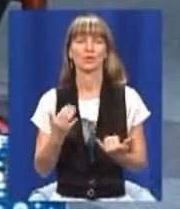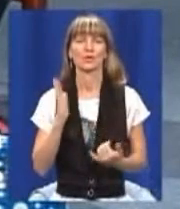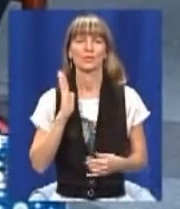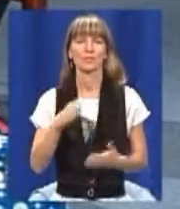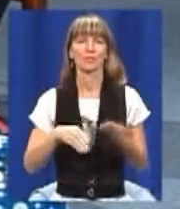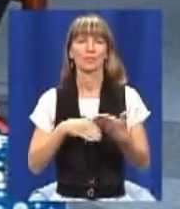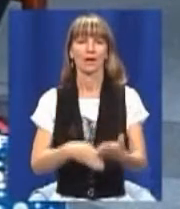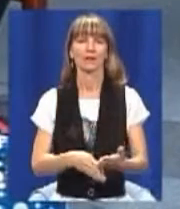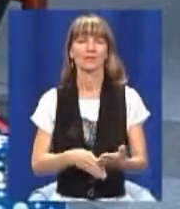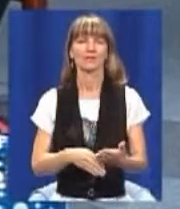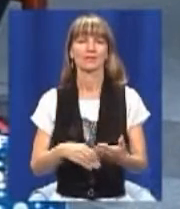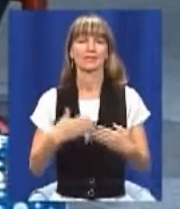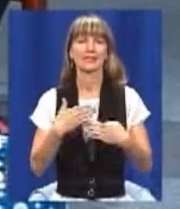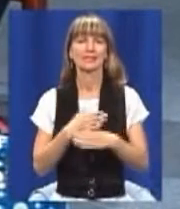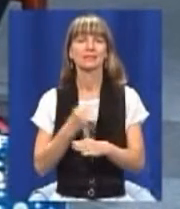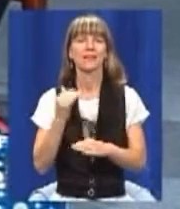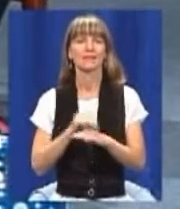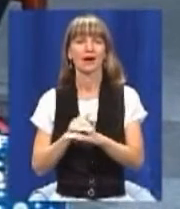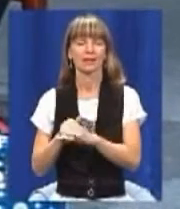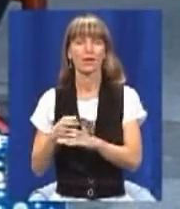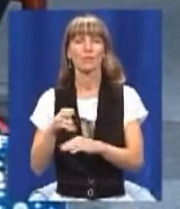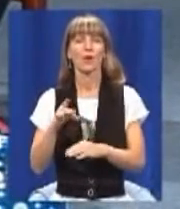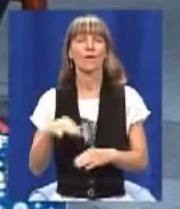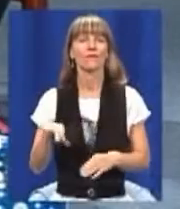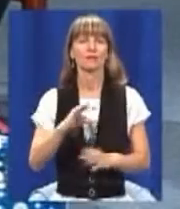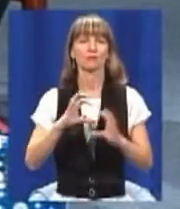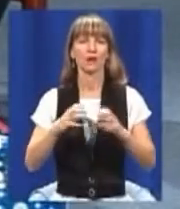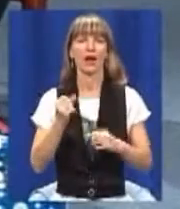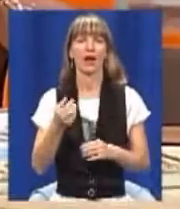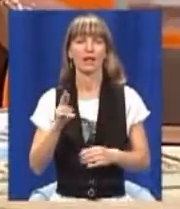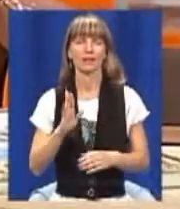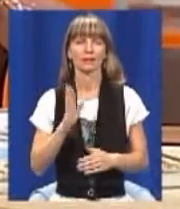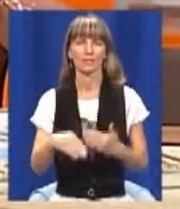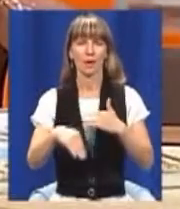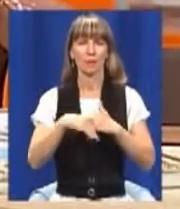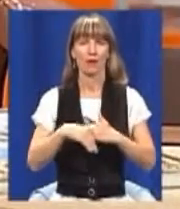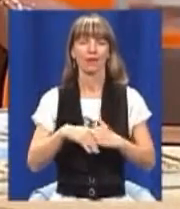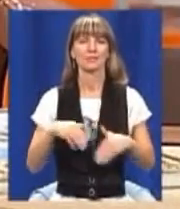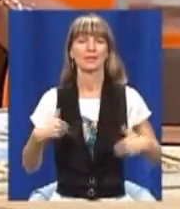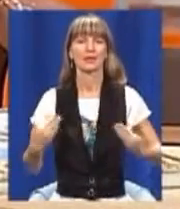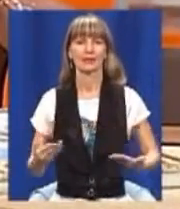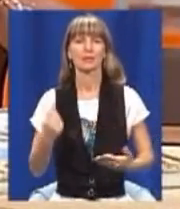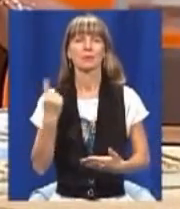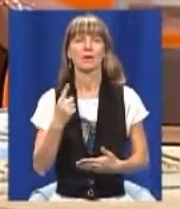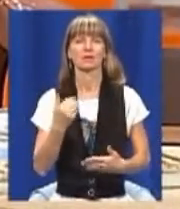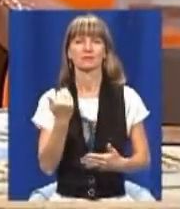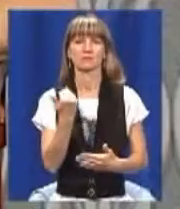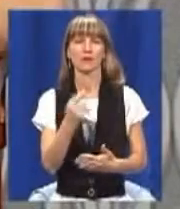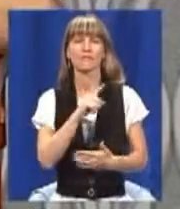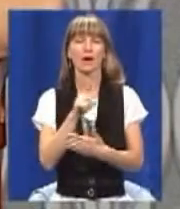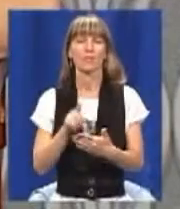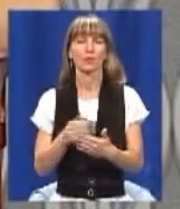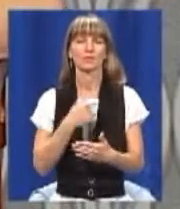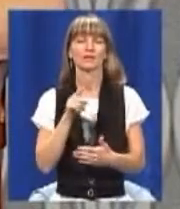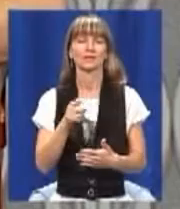буде допомагати мені ділитися цікавими фактами про все на світі Аня. Привіт. Привіт. І от перше до тебе запитання. Знаєш,